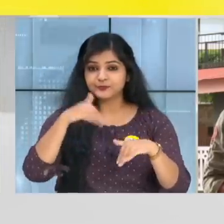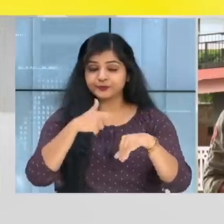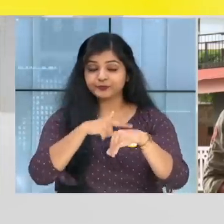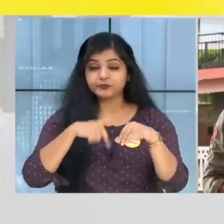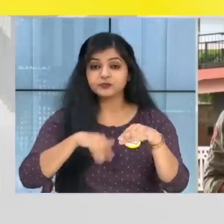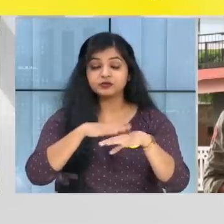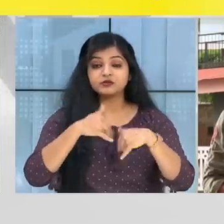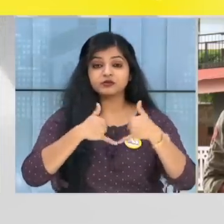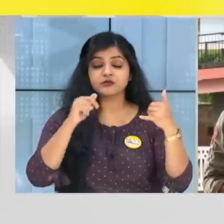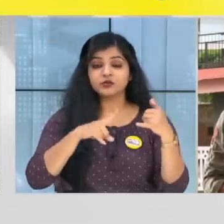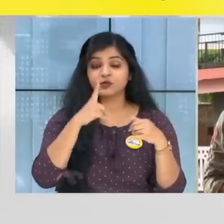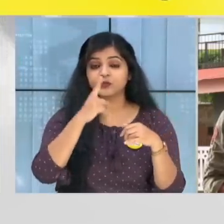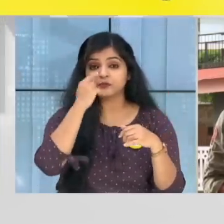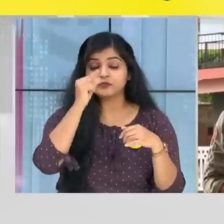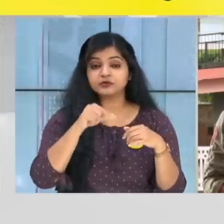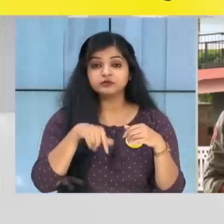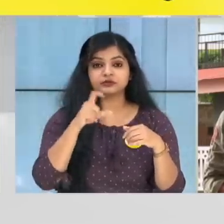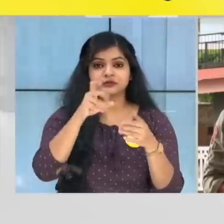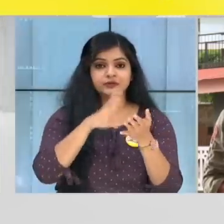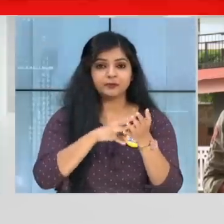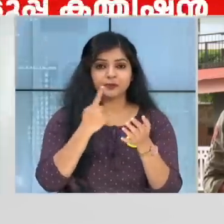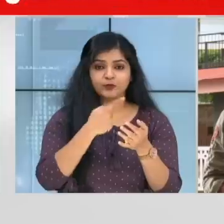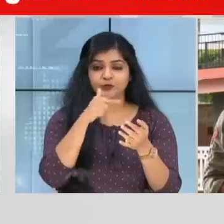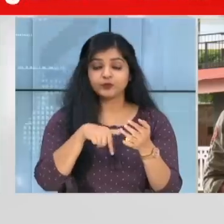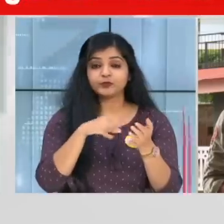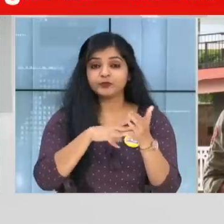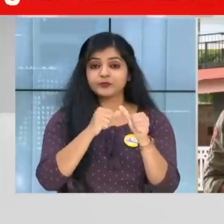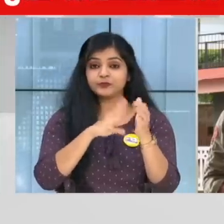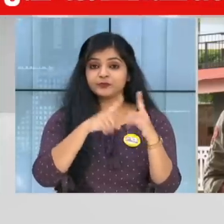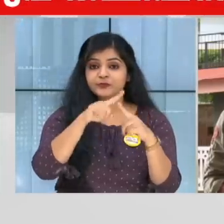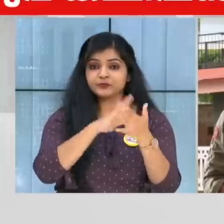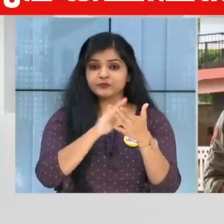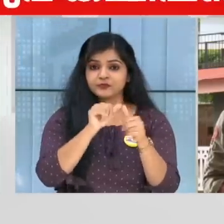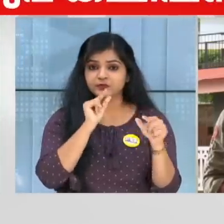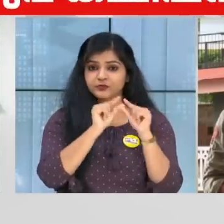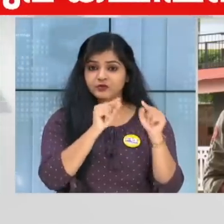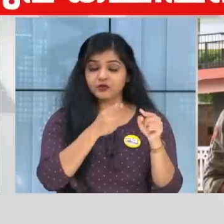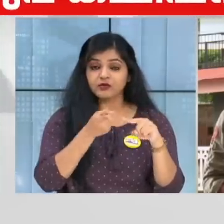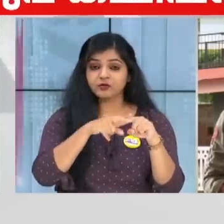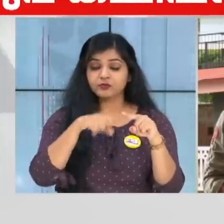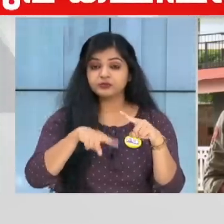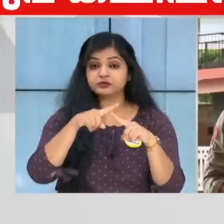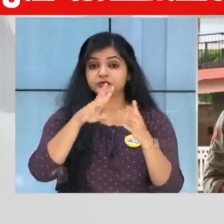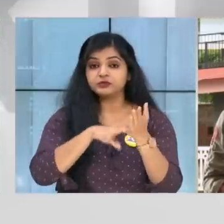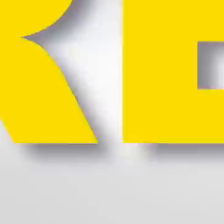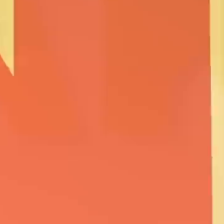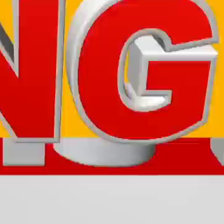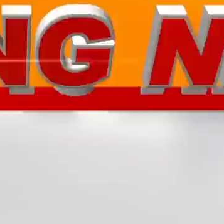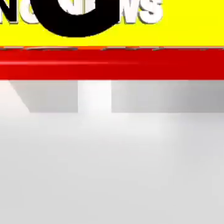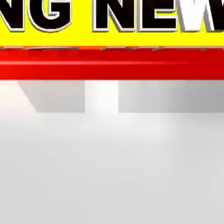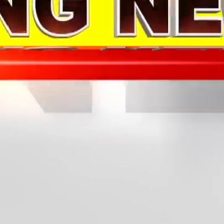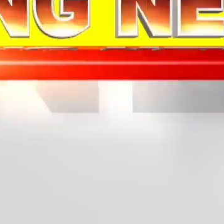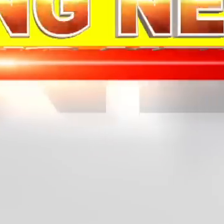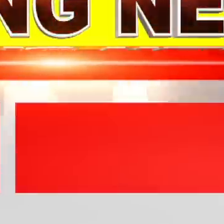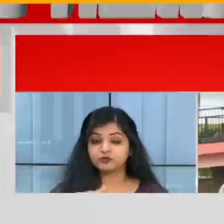തന്നെ ഏക വനിതാ മുഖ്യമന്ത്രിക്കെതിരെ നടത്തിയ ഈ പരാമർശം തൃണമൂൽ കോൺഗ്രസ് വലിയ പ്രചരണ വിഷയമാക്കുന്നതിനിടെയാണ് തെരഞ്ഞെടുപ്പ്